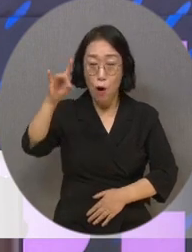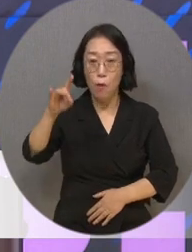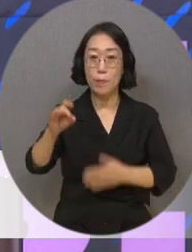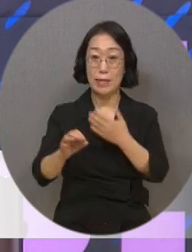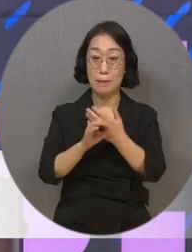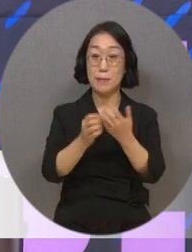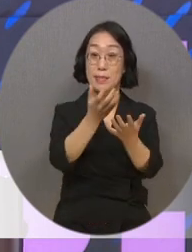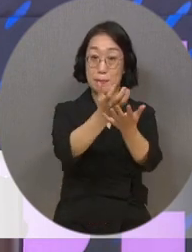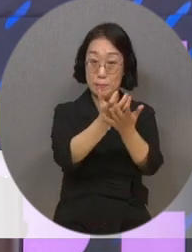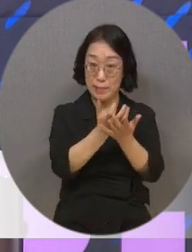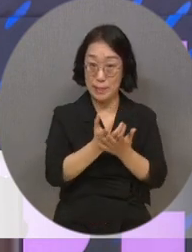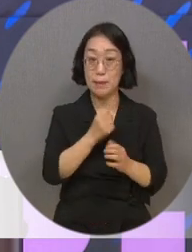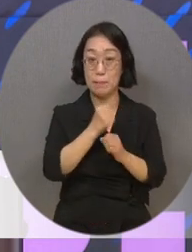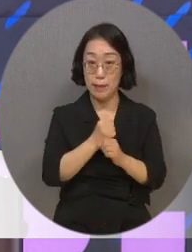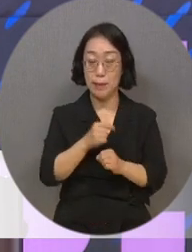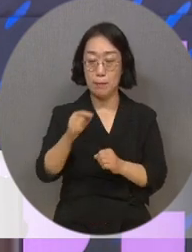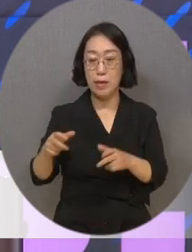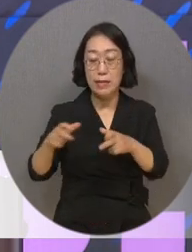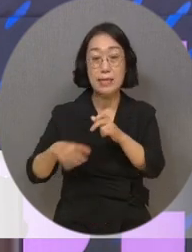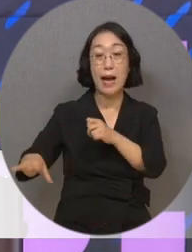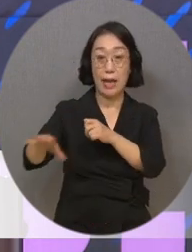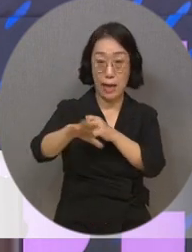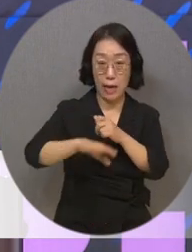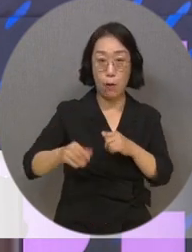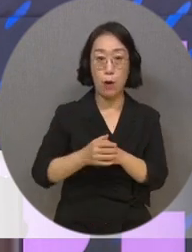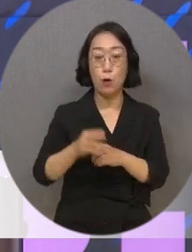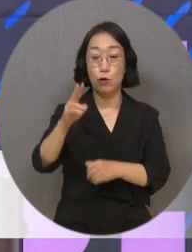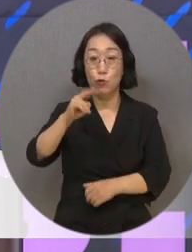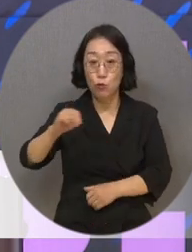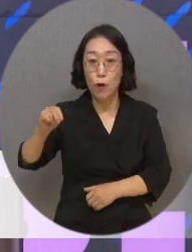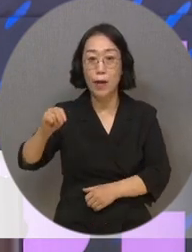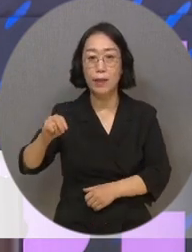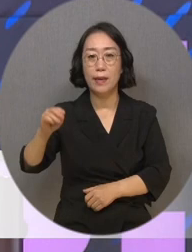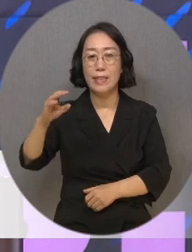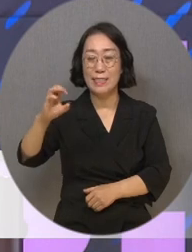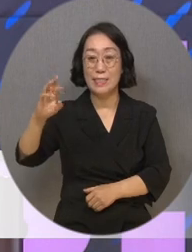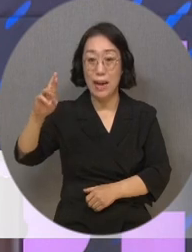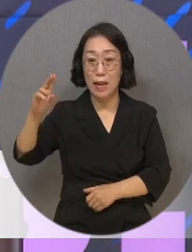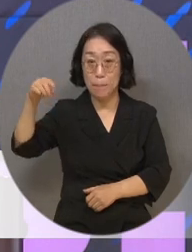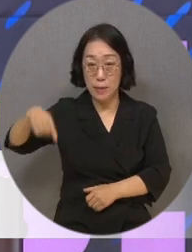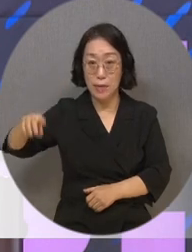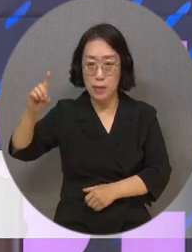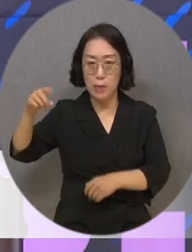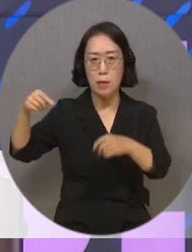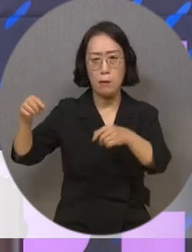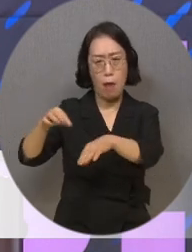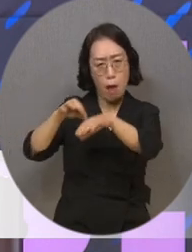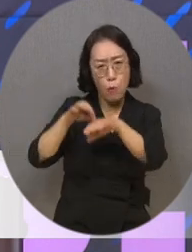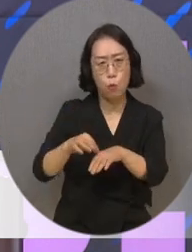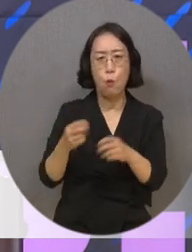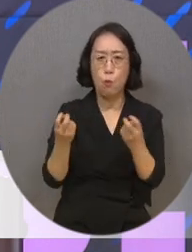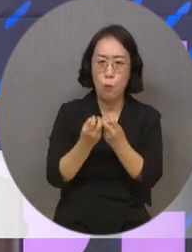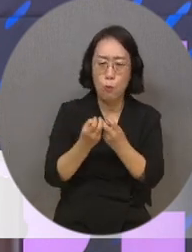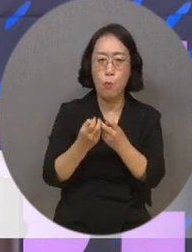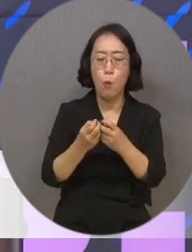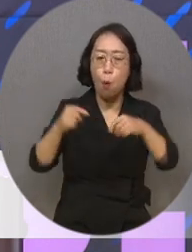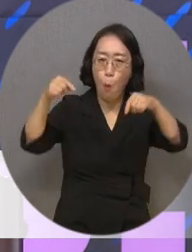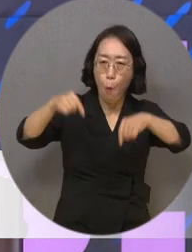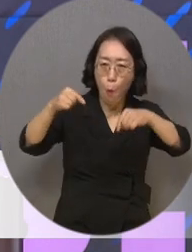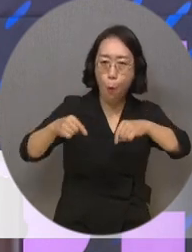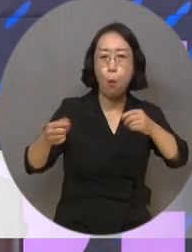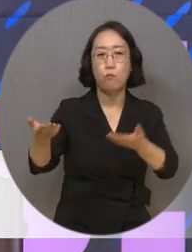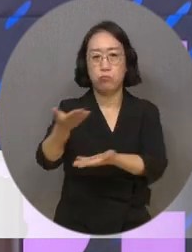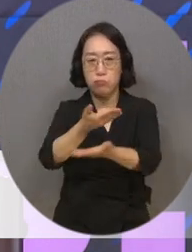만들어지면 그 장애계와 유엔 CRPD의 국가 권고 사항을 어떻게 이행해 갈지에 대해서 의견을 나누고 또